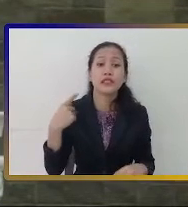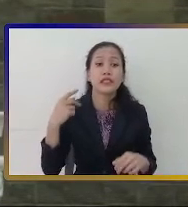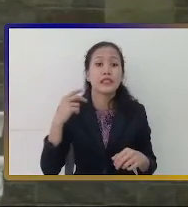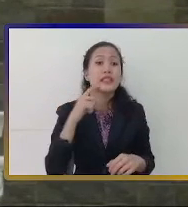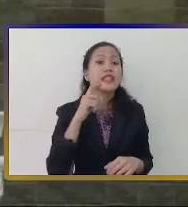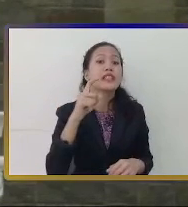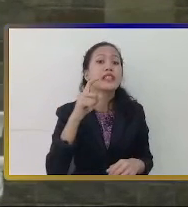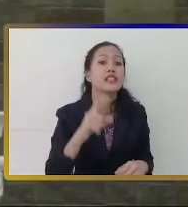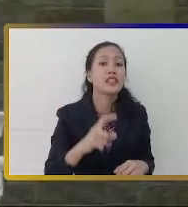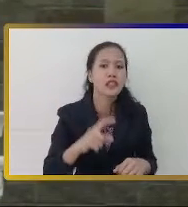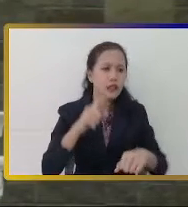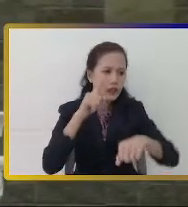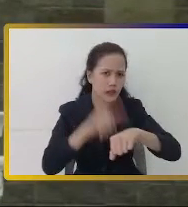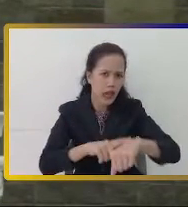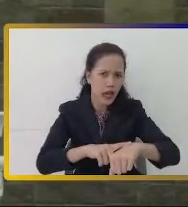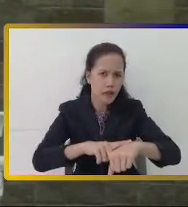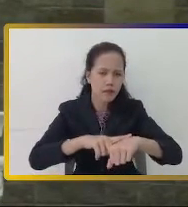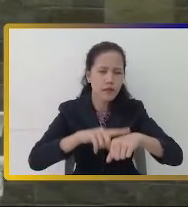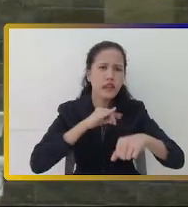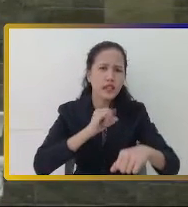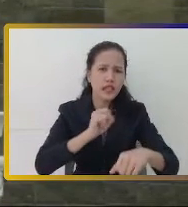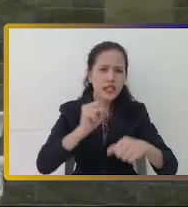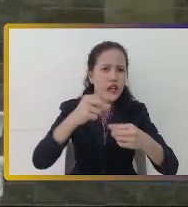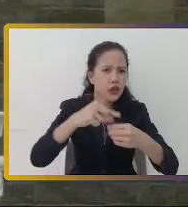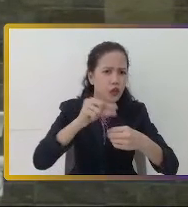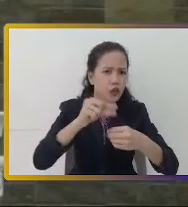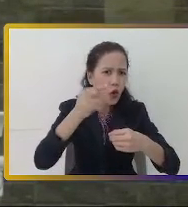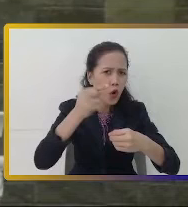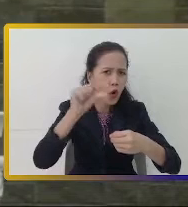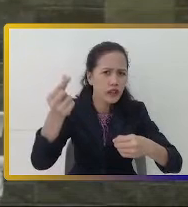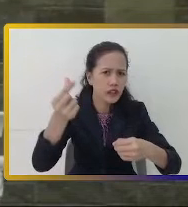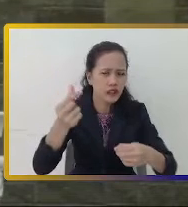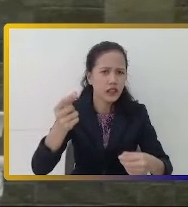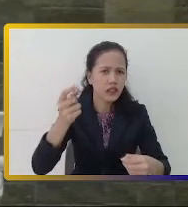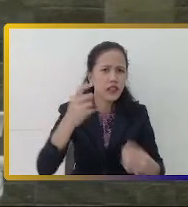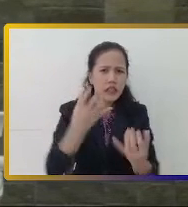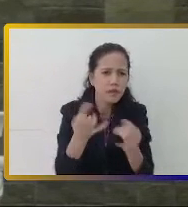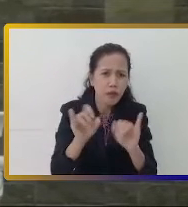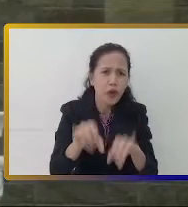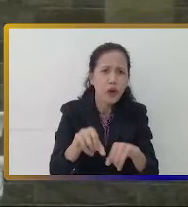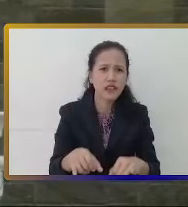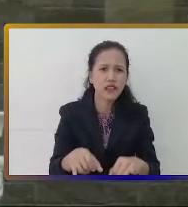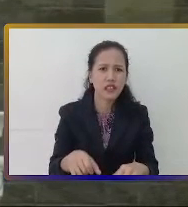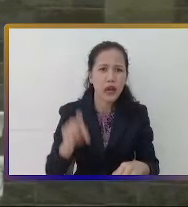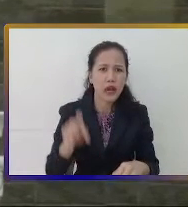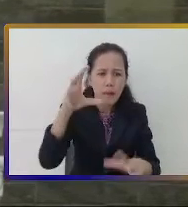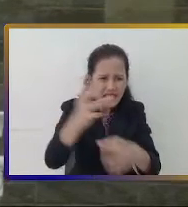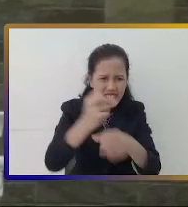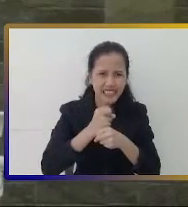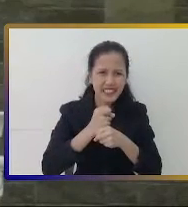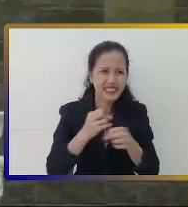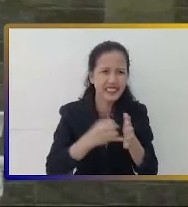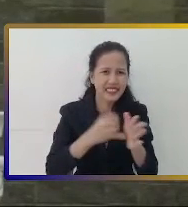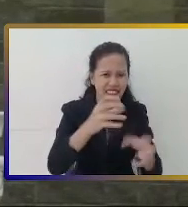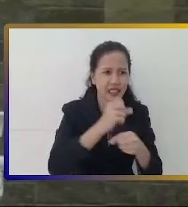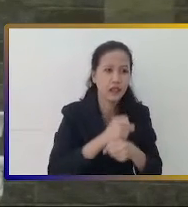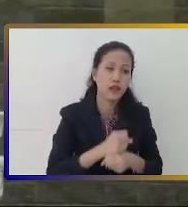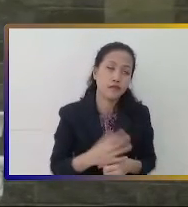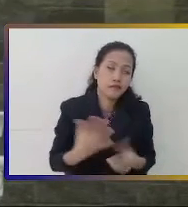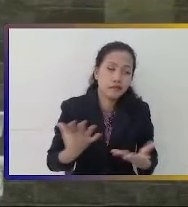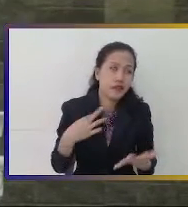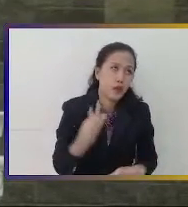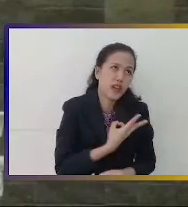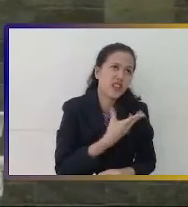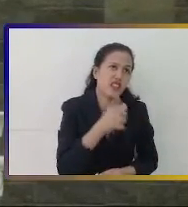yan. See? Pero sa ating kasi, namuo kasi yung manyana habit eh. Mamaya na, mamaya na, mamaya.